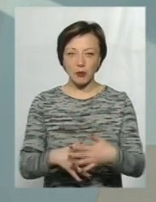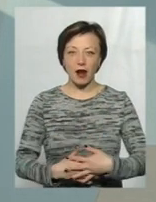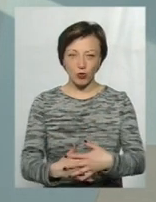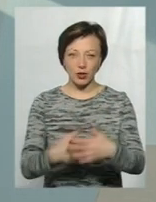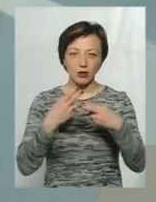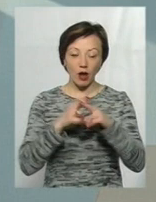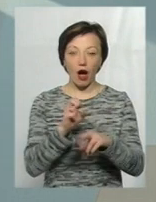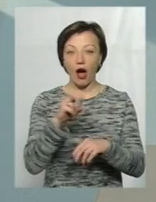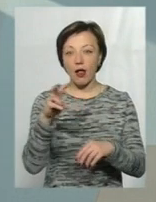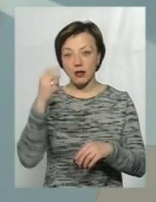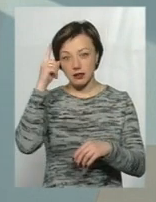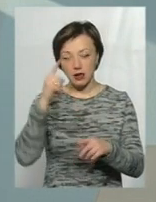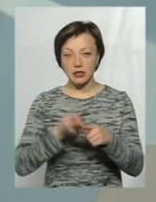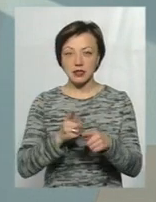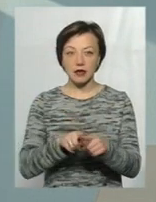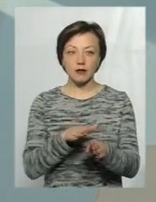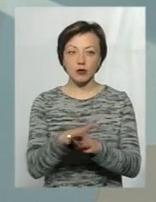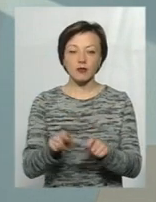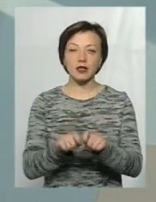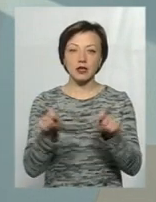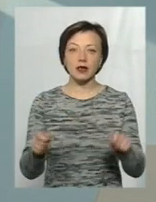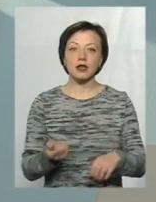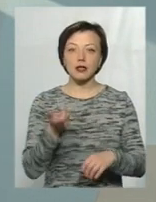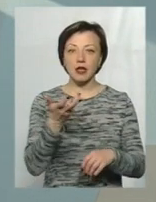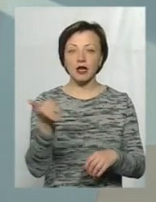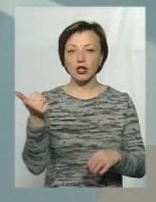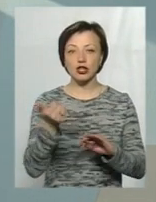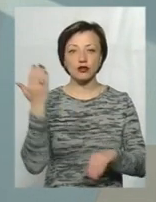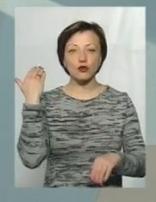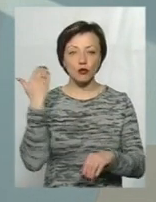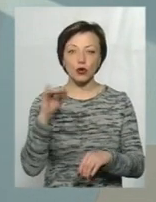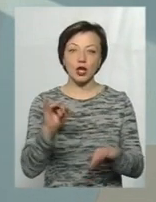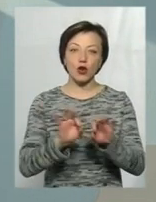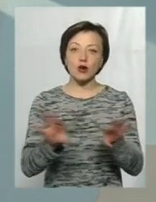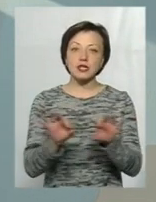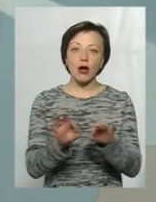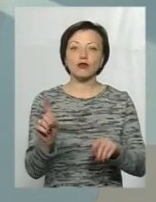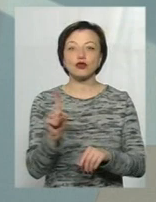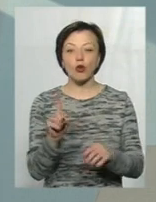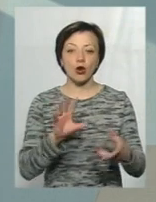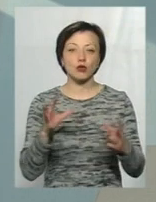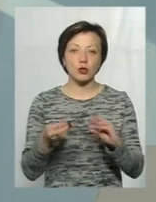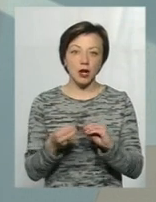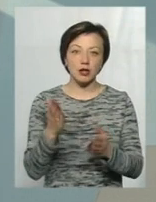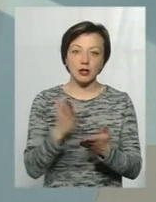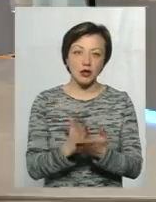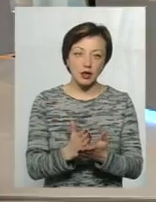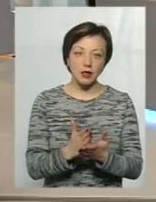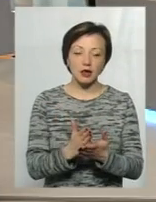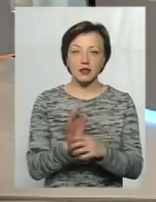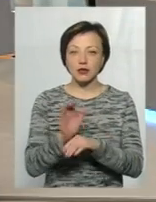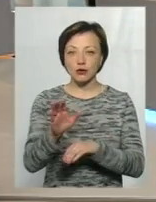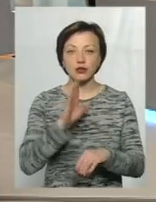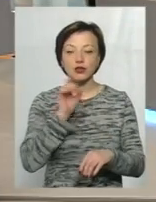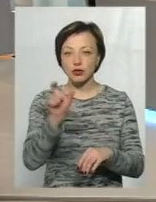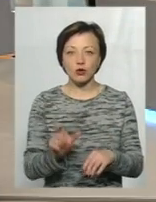технологіями. Проте, наскільки я знаю, це відбулося відкриття лише декілька тижнів тому. І розказувати, що результати там, щоб скеровувати туди